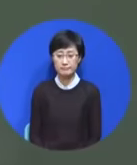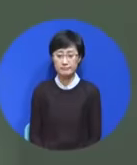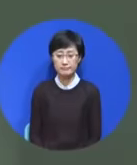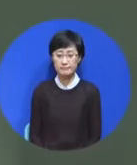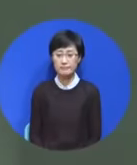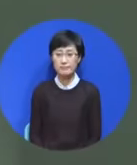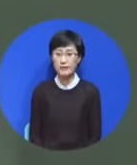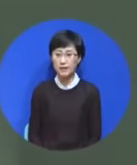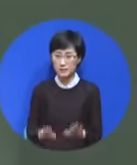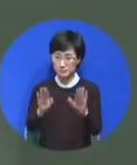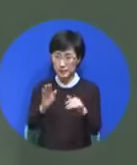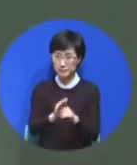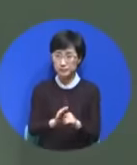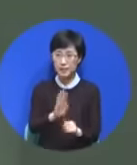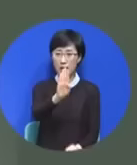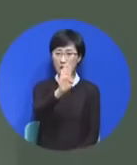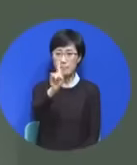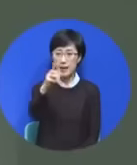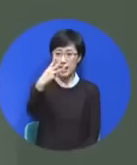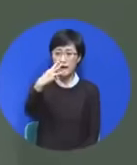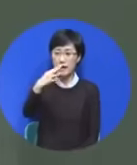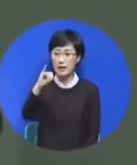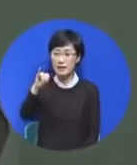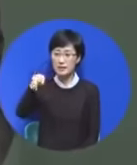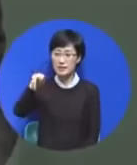에 바리새인들은 힘이